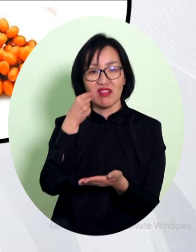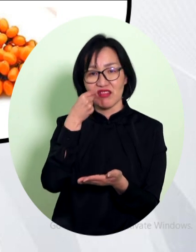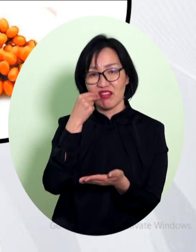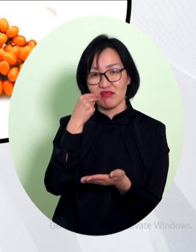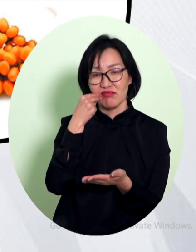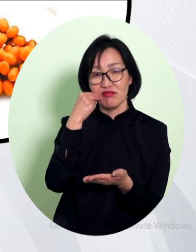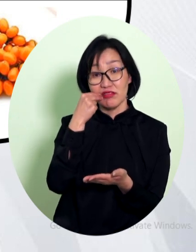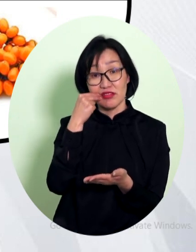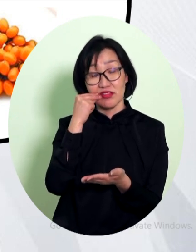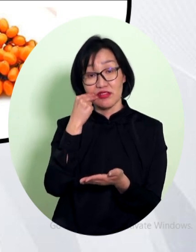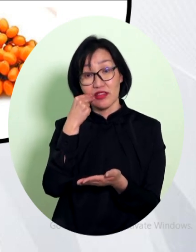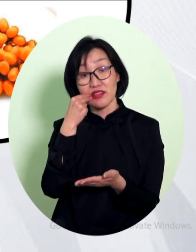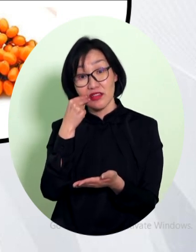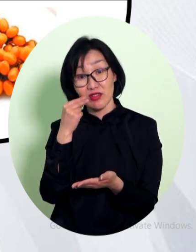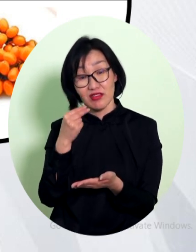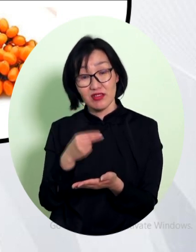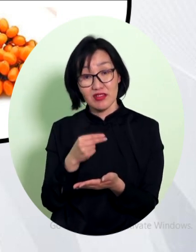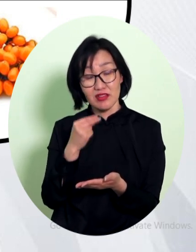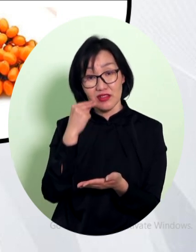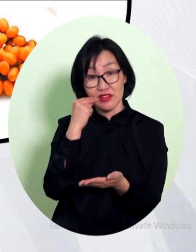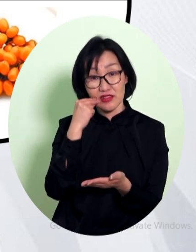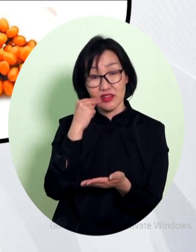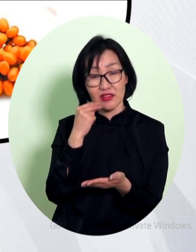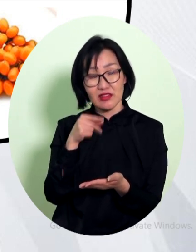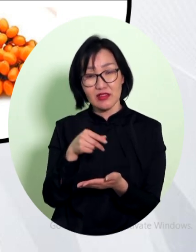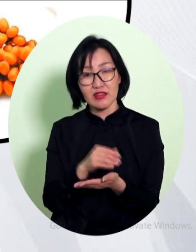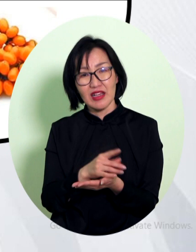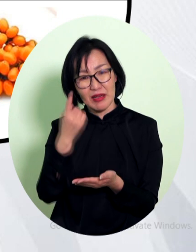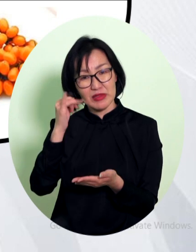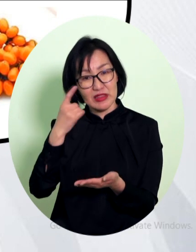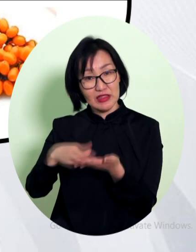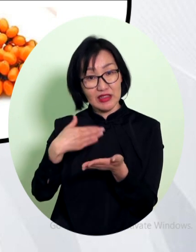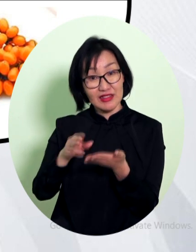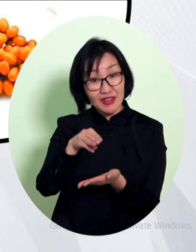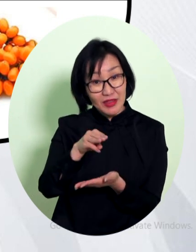Чацарган байна. Чацарган жимс хамгийн их зарагдсан байна.